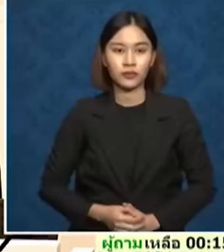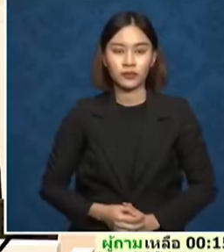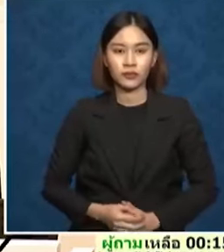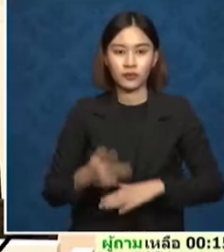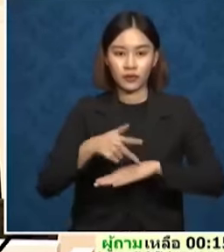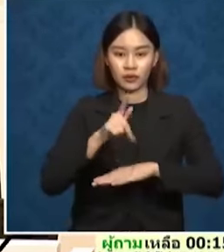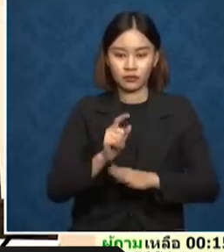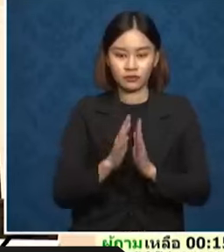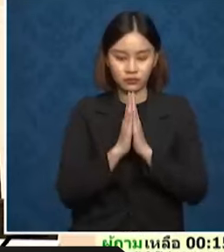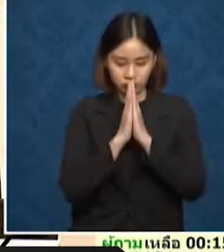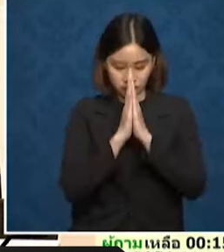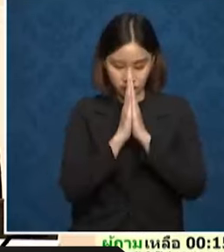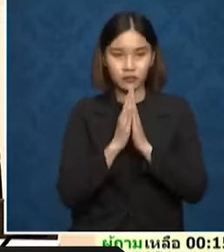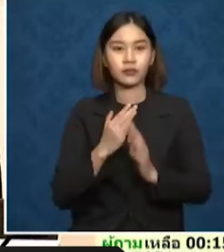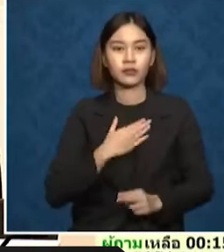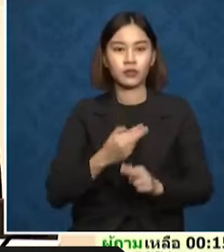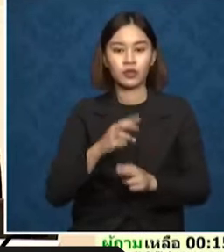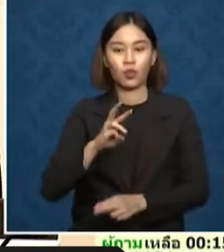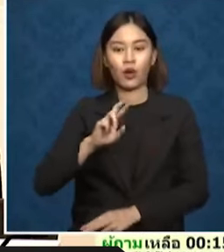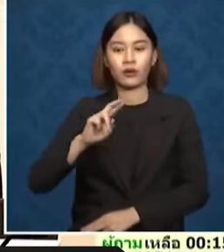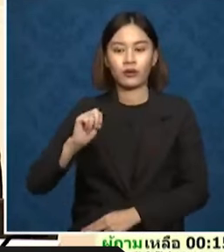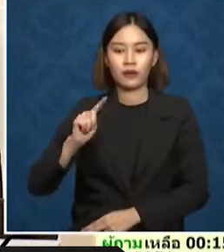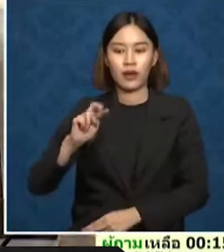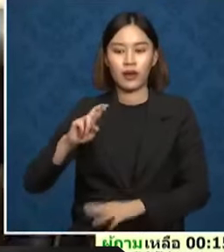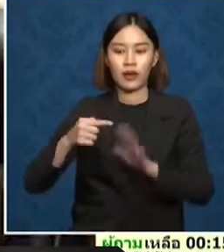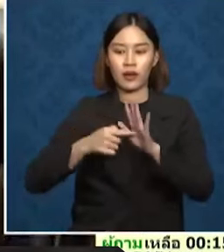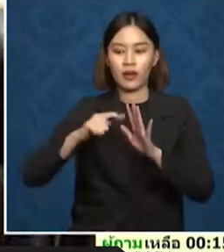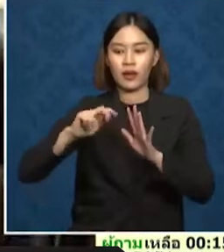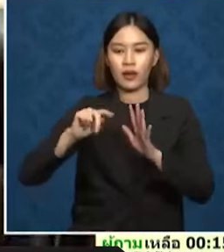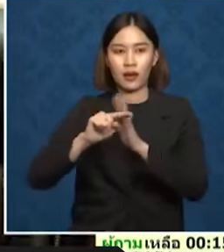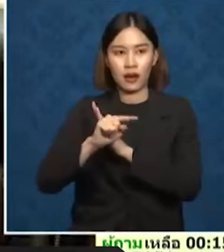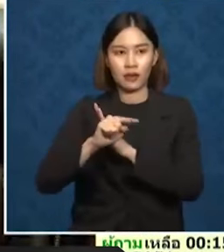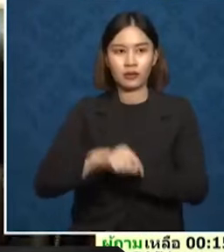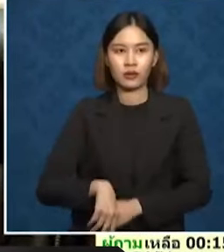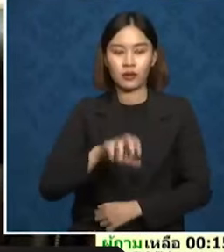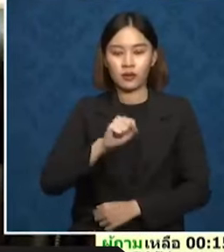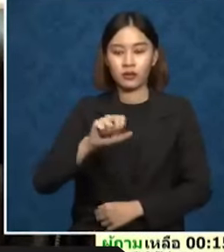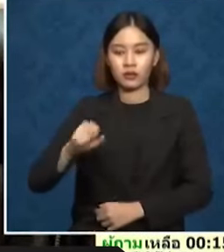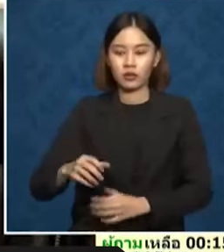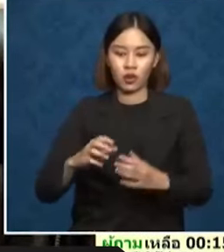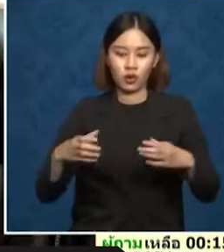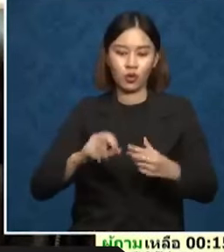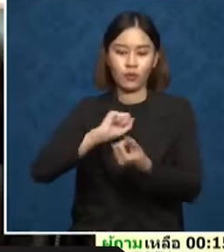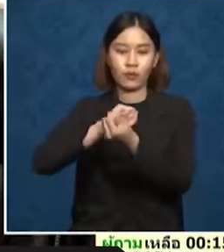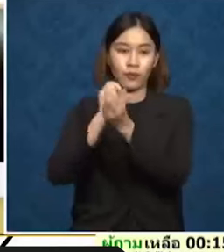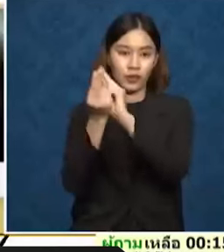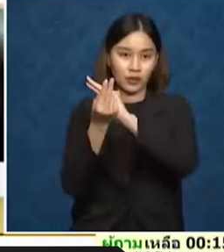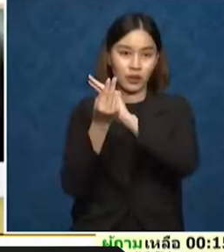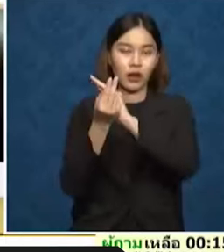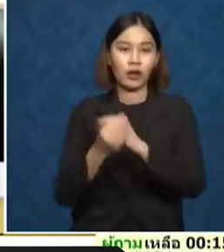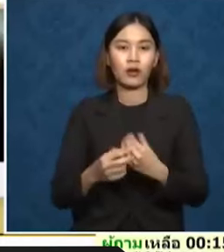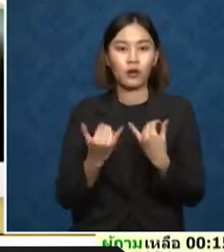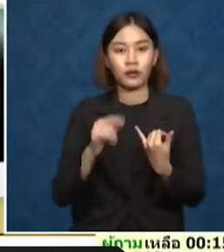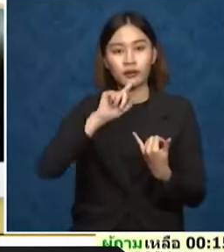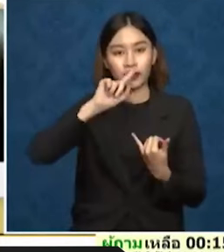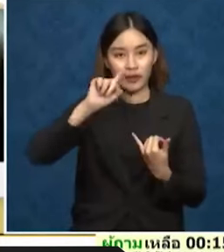ท่านประธานที่เคารพผมได้แพทย์วรรณรัตน์ชานุกูลส.ส.บัญชีรายชื่อพรรคชาติพัฒนากล้าผมขอถาม